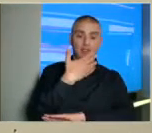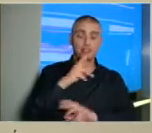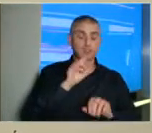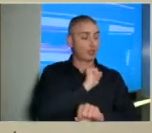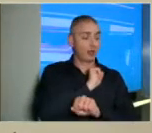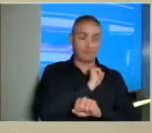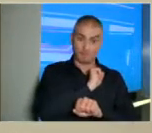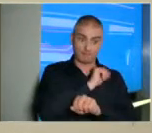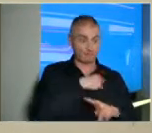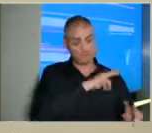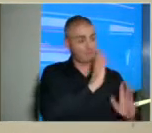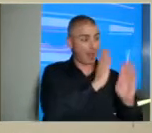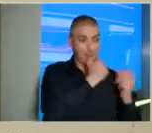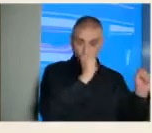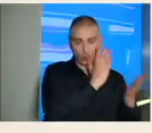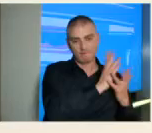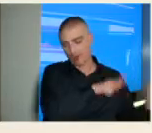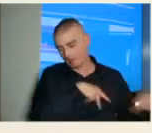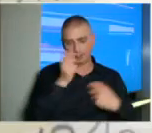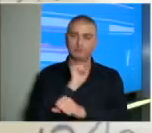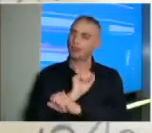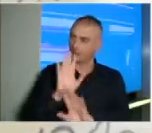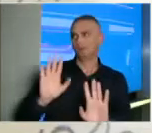שיחזיר לכלא מחבלים שכבר שוחררו?